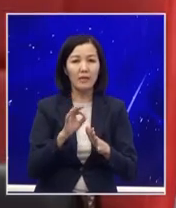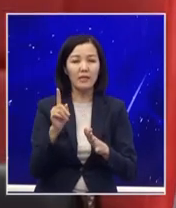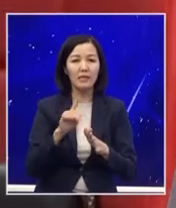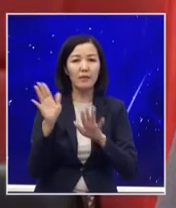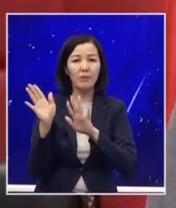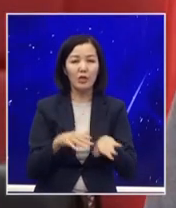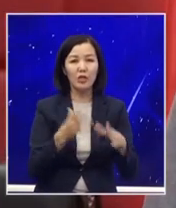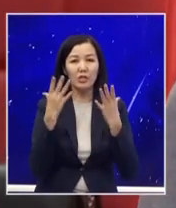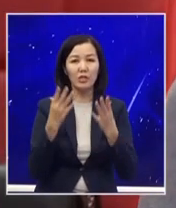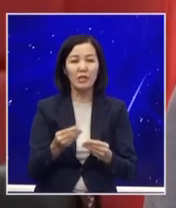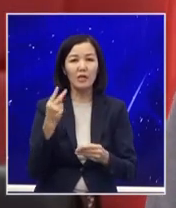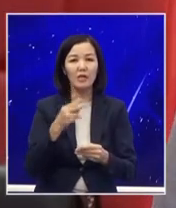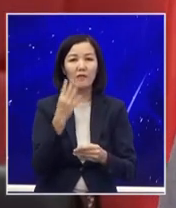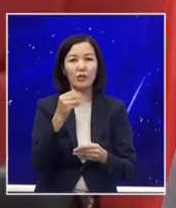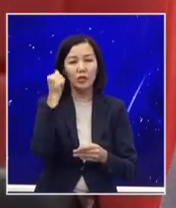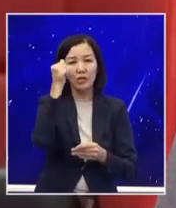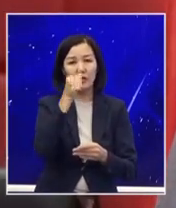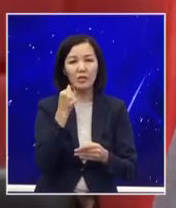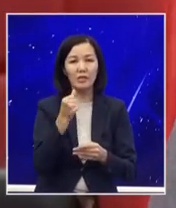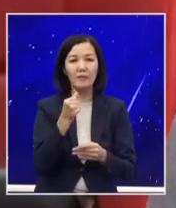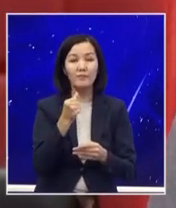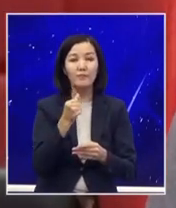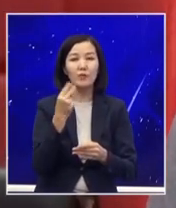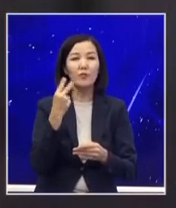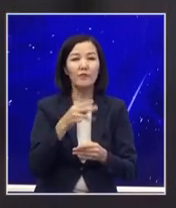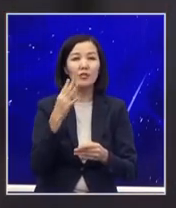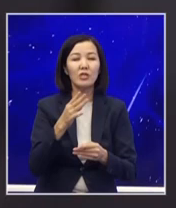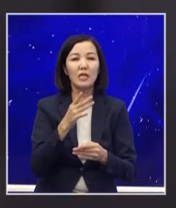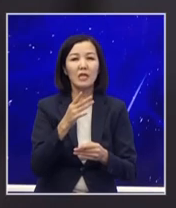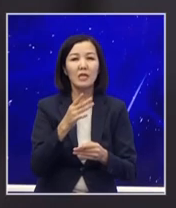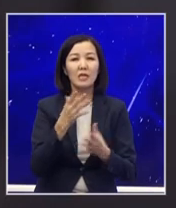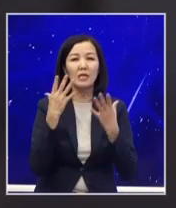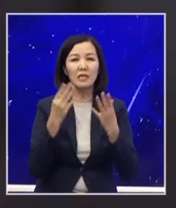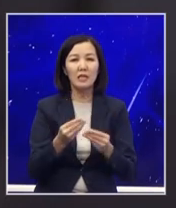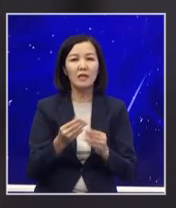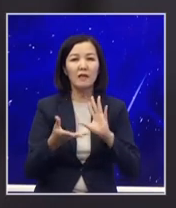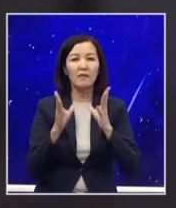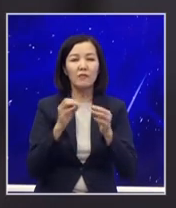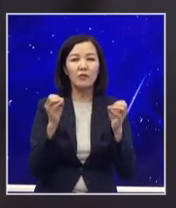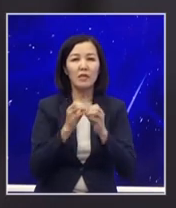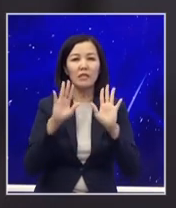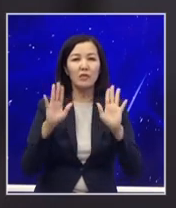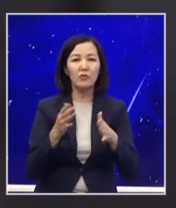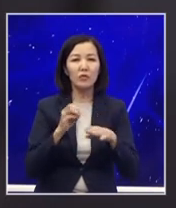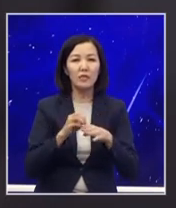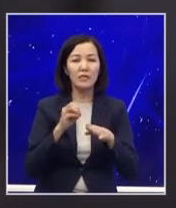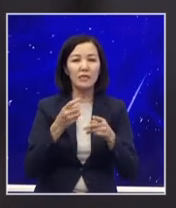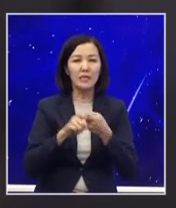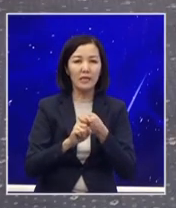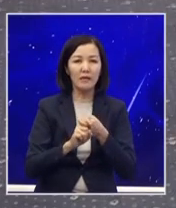0,2%. За прошедшие 24 часа выявлено 10 случаев. Всего в регионе за весь период зарегистрировано